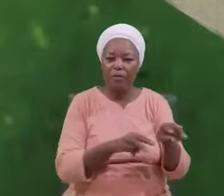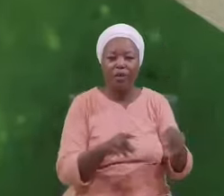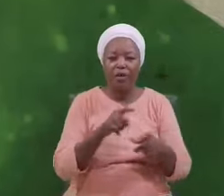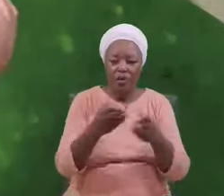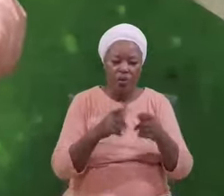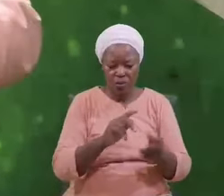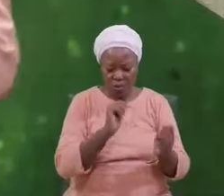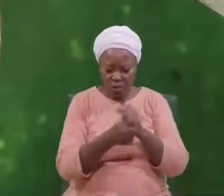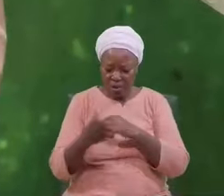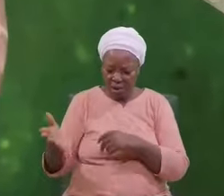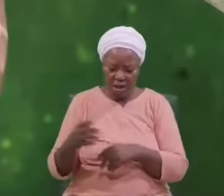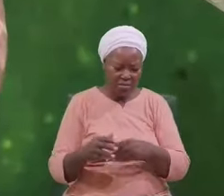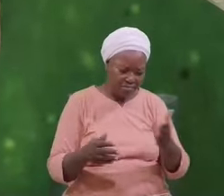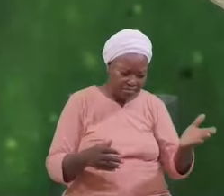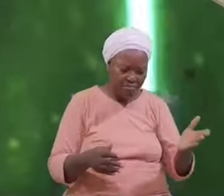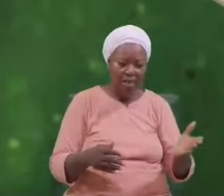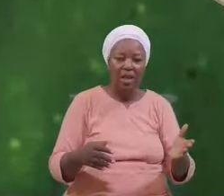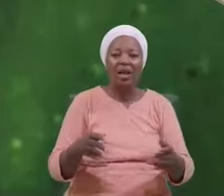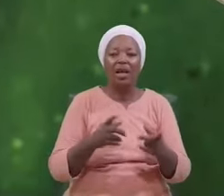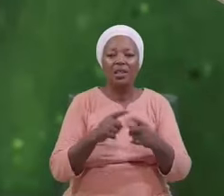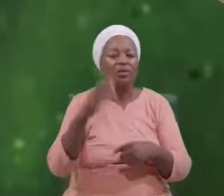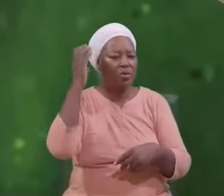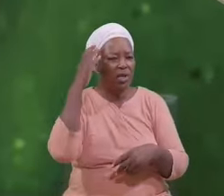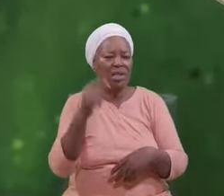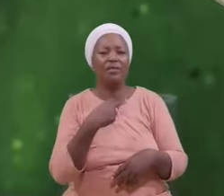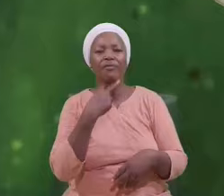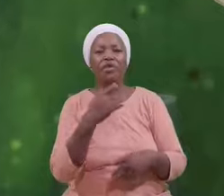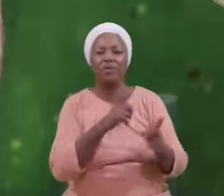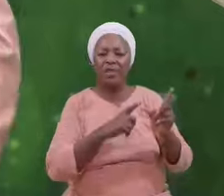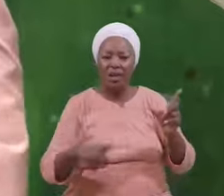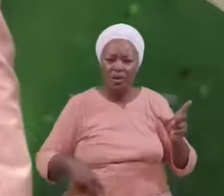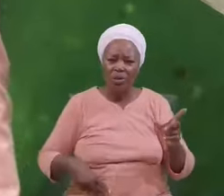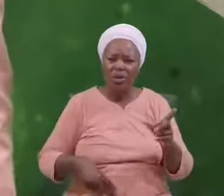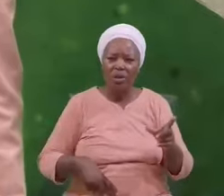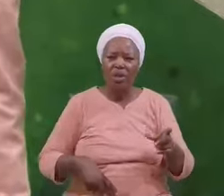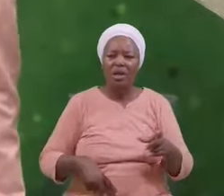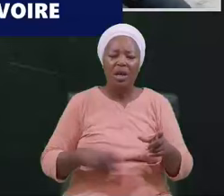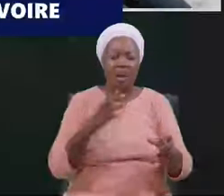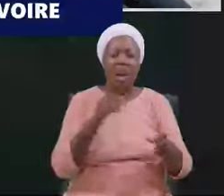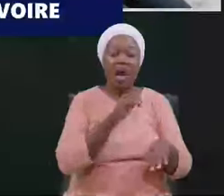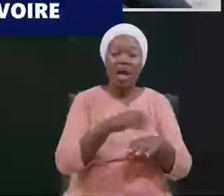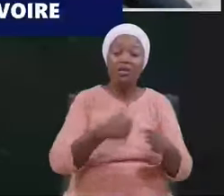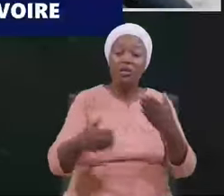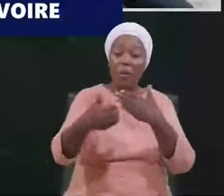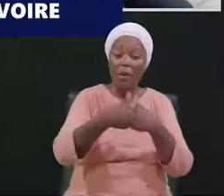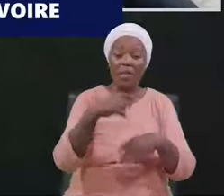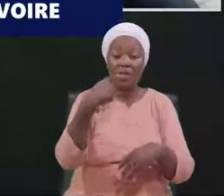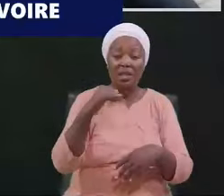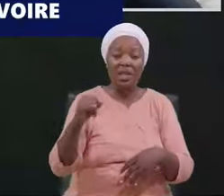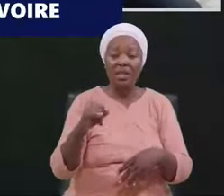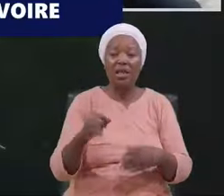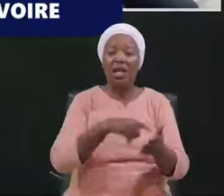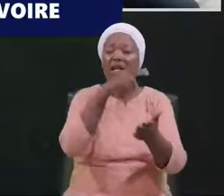à gauche ou à droite. Vous allez entendre la voix du Seigneur derrière vous. Que voici le